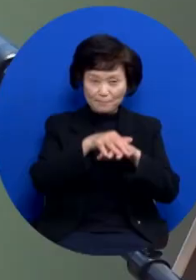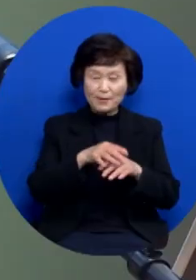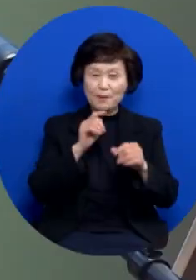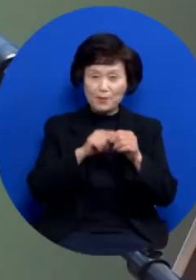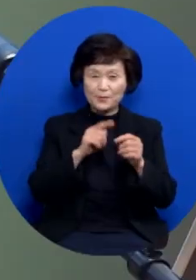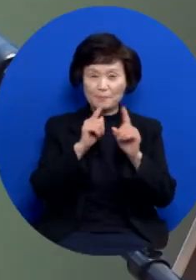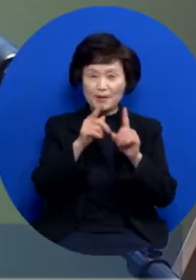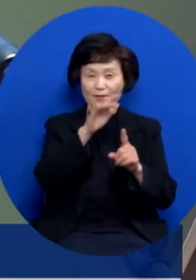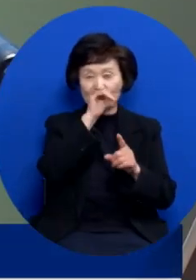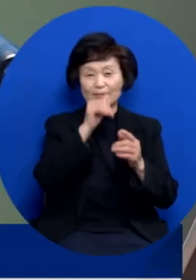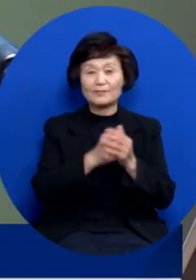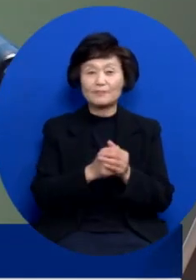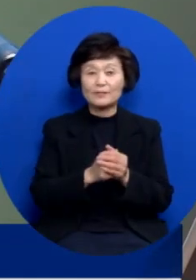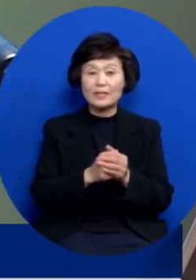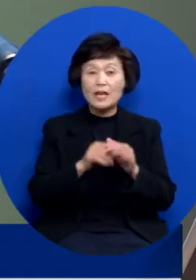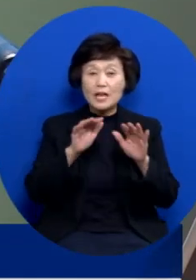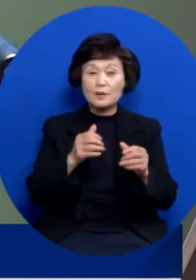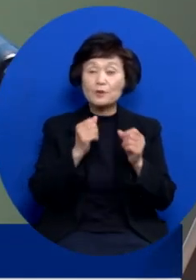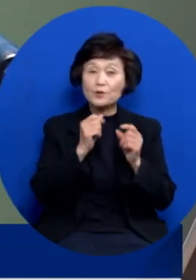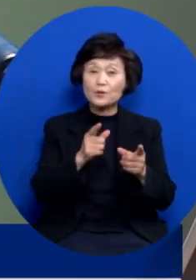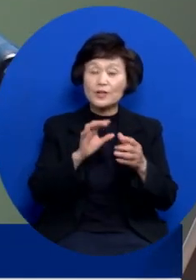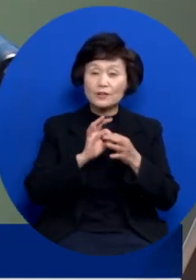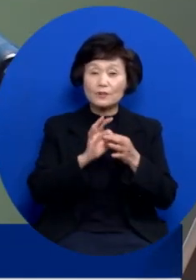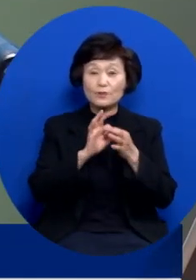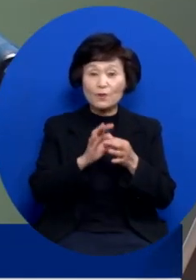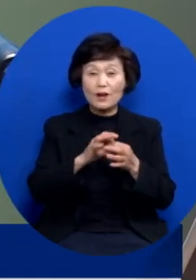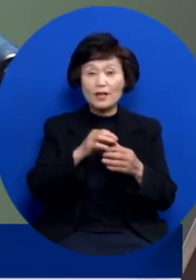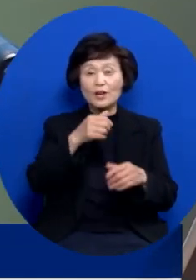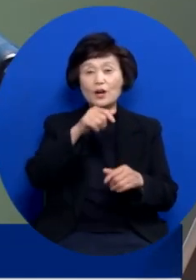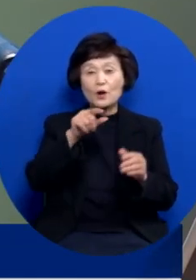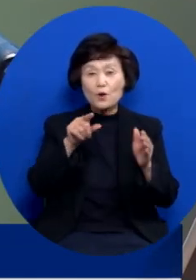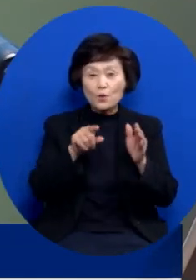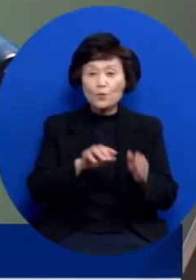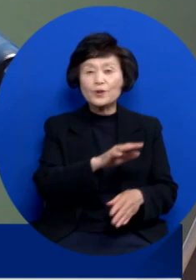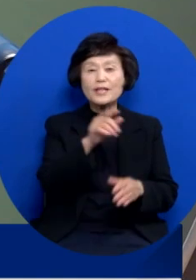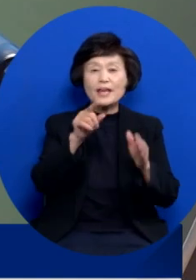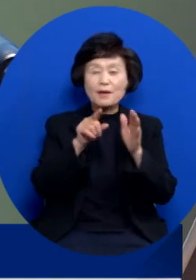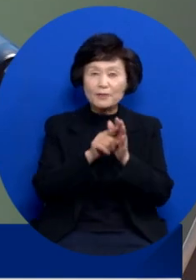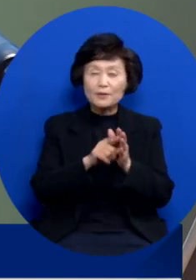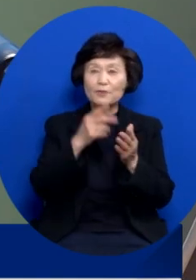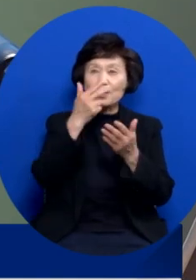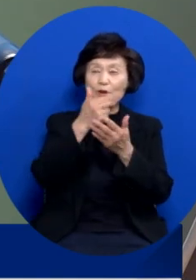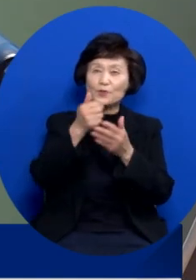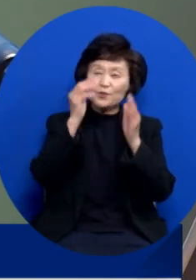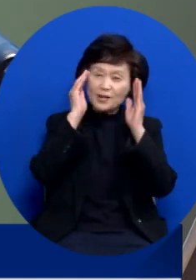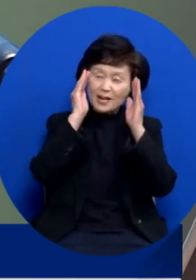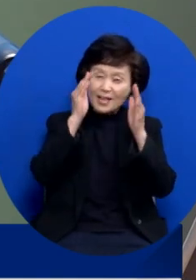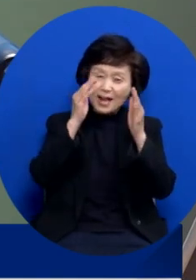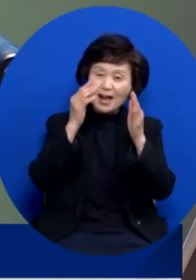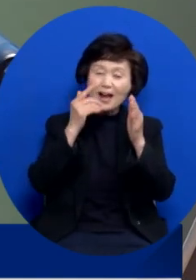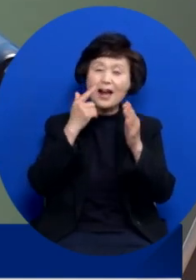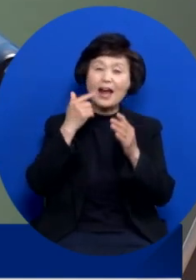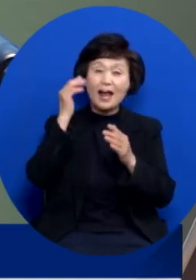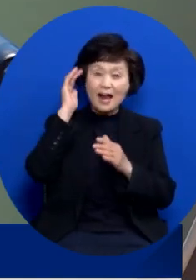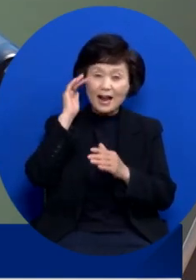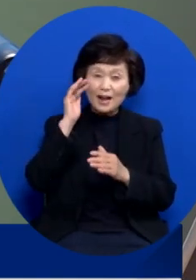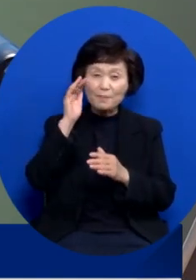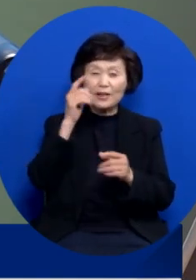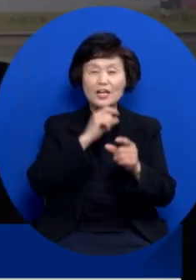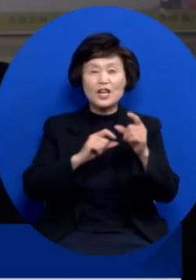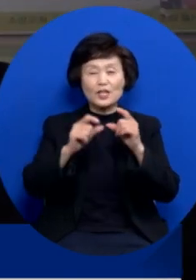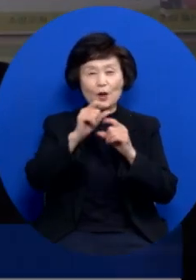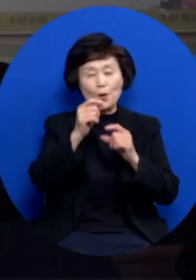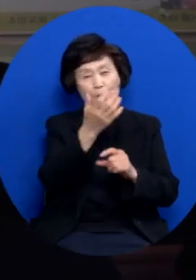이번 기회를 통하여 우리의 믿음과 주를 향한 갈망이 더욱더 증진되기를